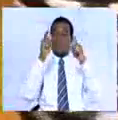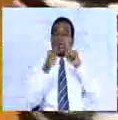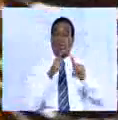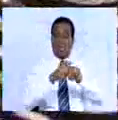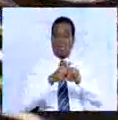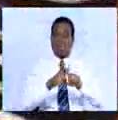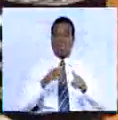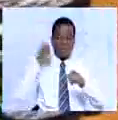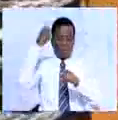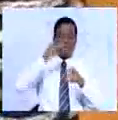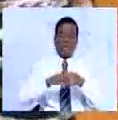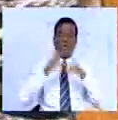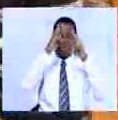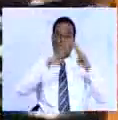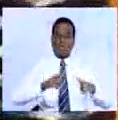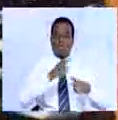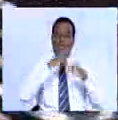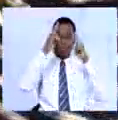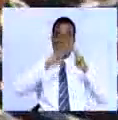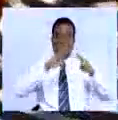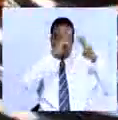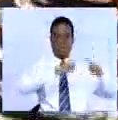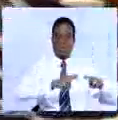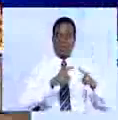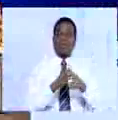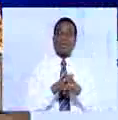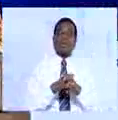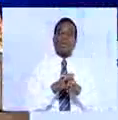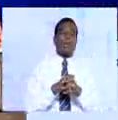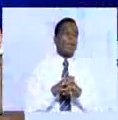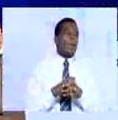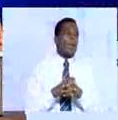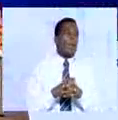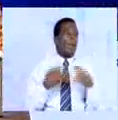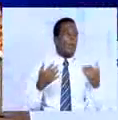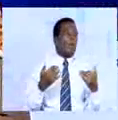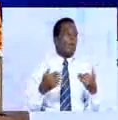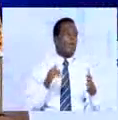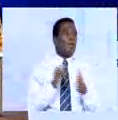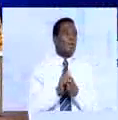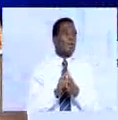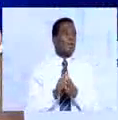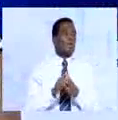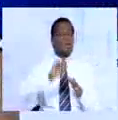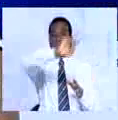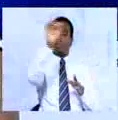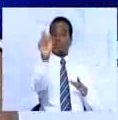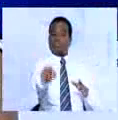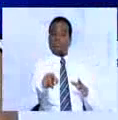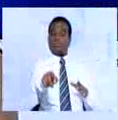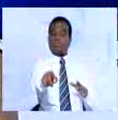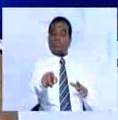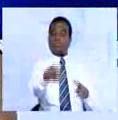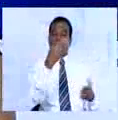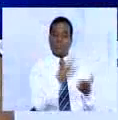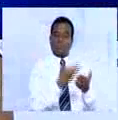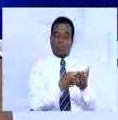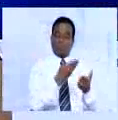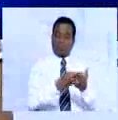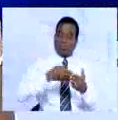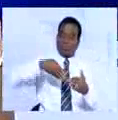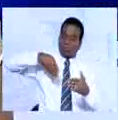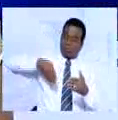positivement l'avenir de nos villes et villages. Et maintenant, cette interrogation, l'argent de poche